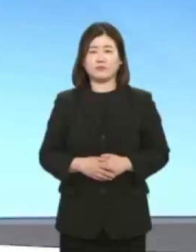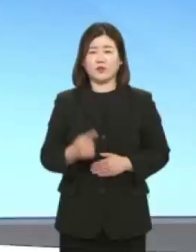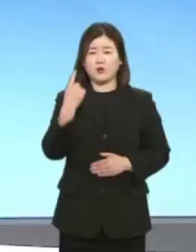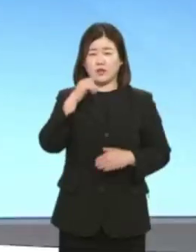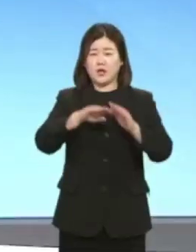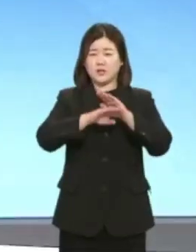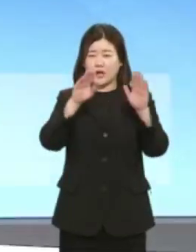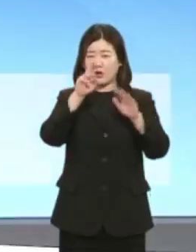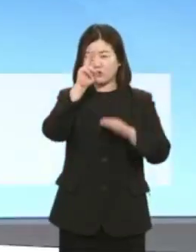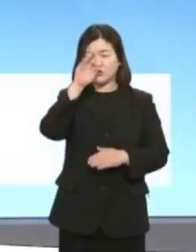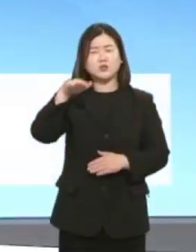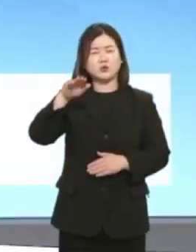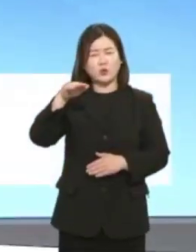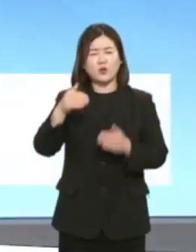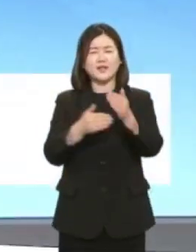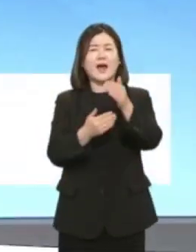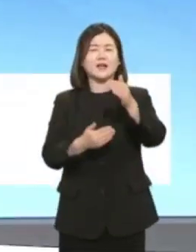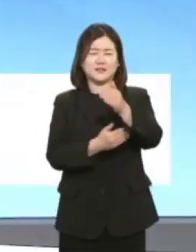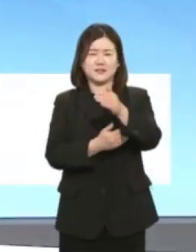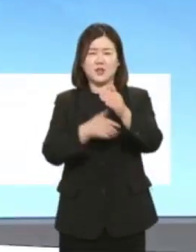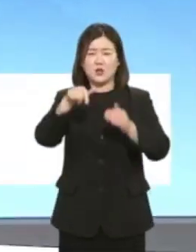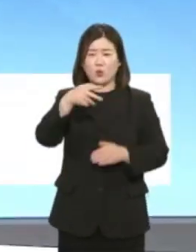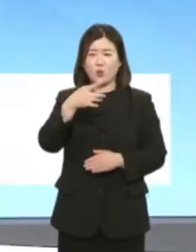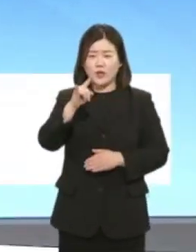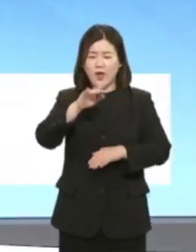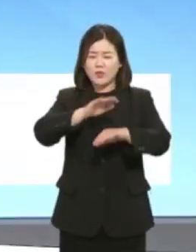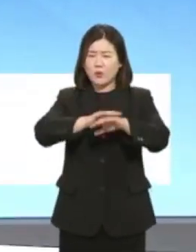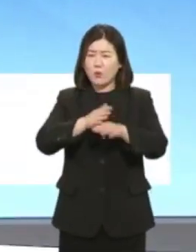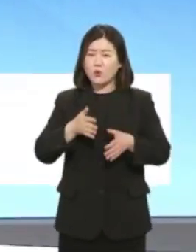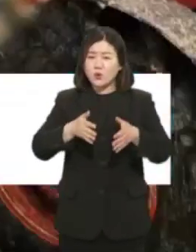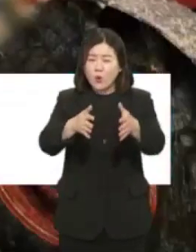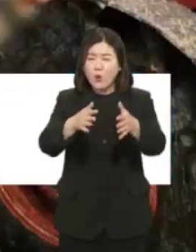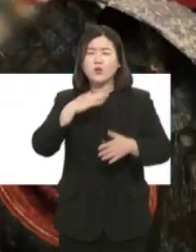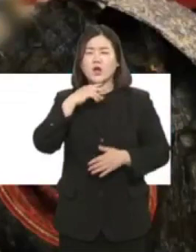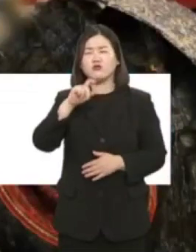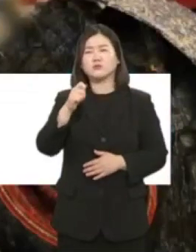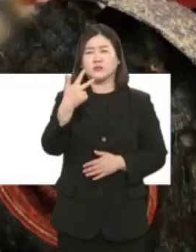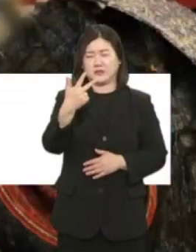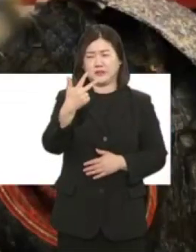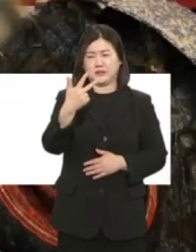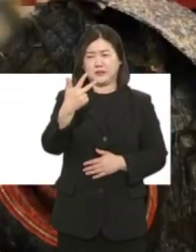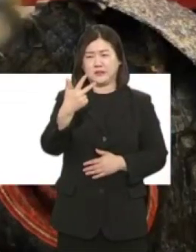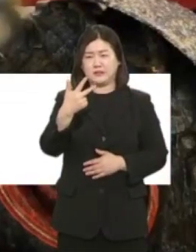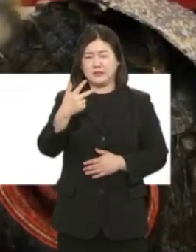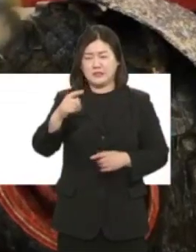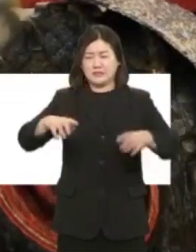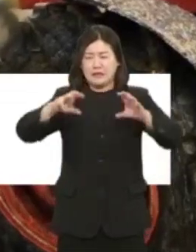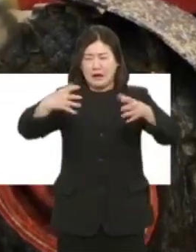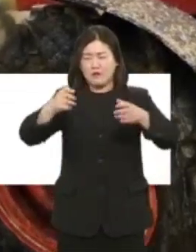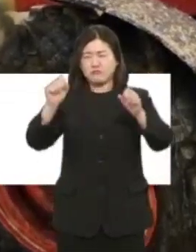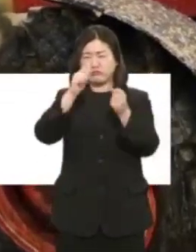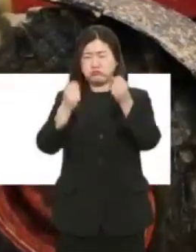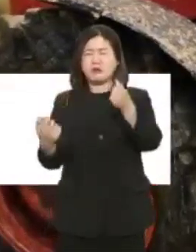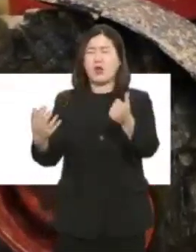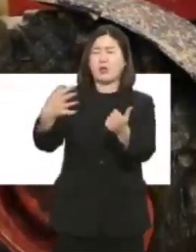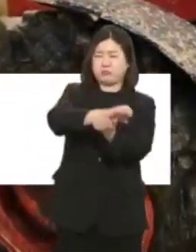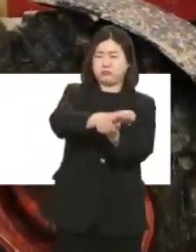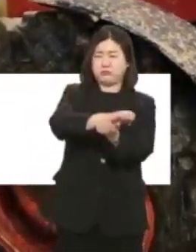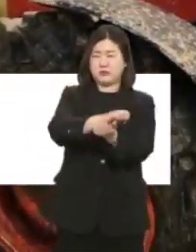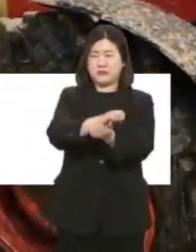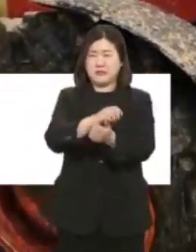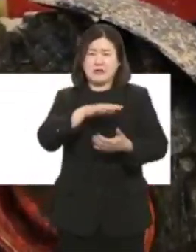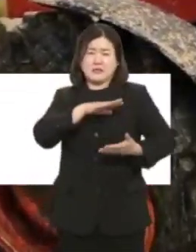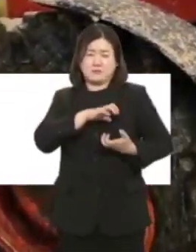어제 낮 12시 24분쯤 당진시 고대면의 한 농로에서 예순일곱 살 남성 a씨가 트랙터에 깔렸습니다